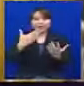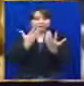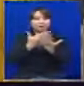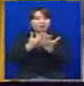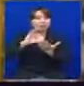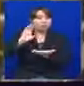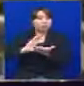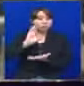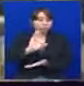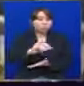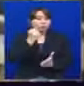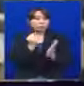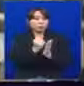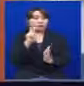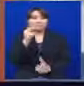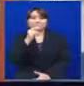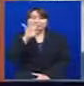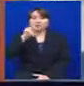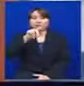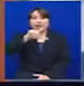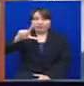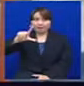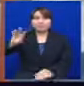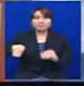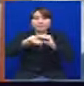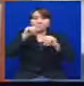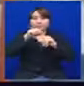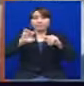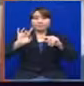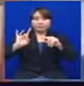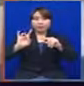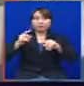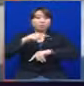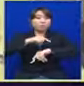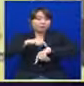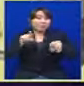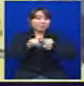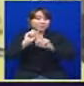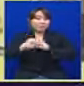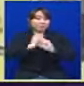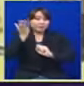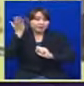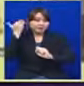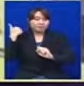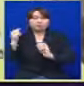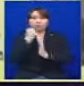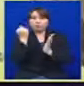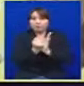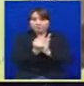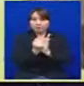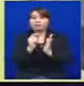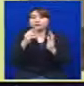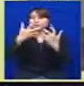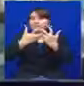นจดทะเบียนเครื่องจักร 34,000 ล้านบาทปรับตัวเพิ่มขึ้นร้อยละ8จากช่วงเดียวกันของปีก่อนที่มียอดจดทะเบียนกรรม